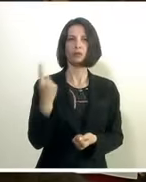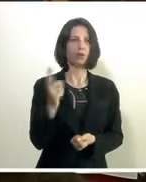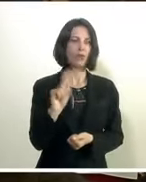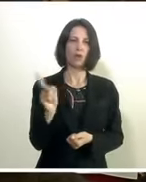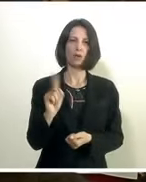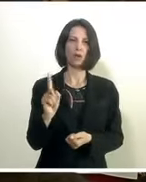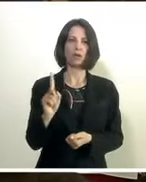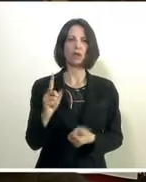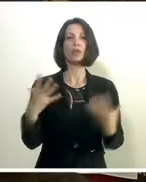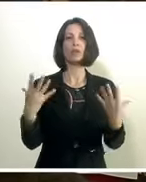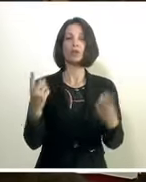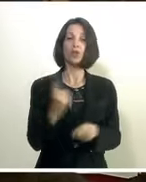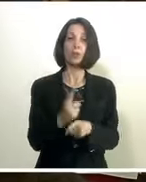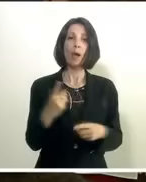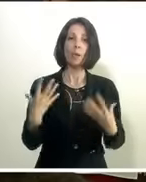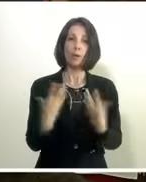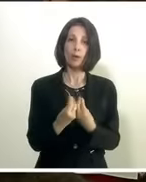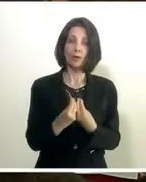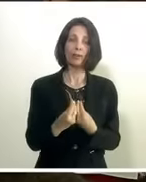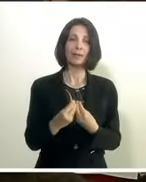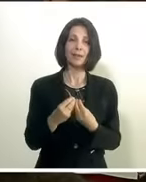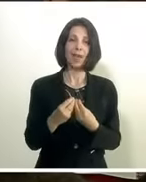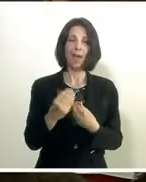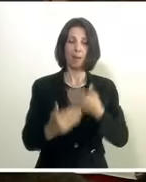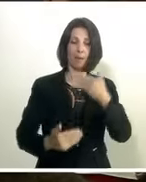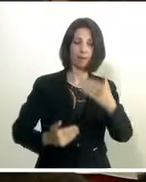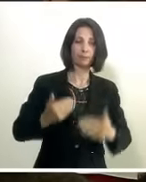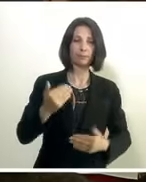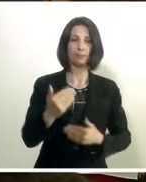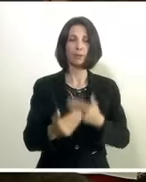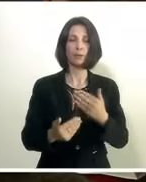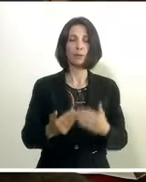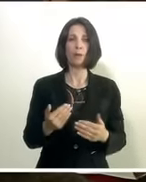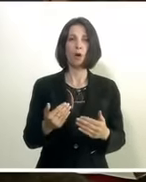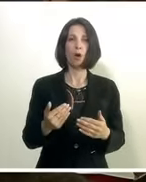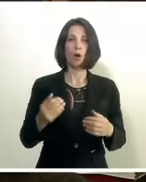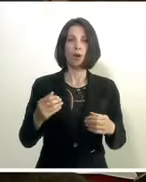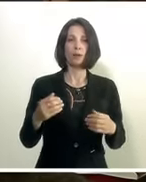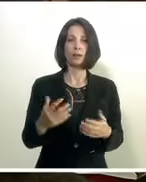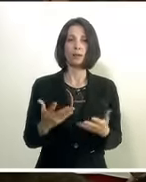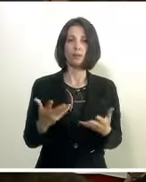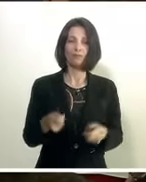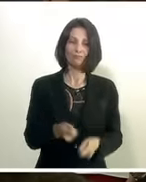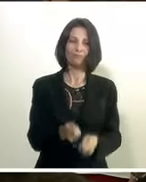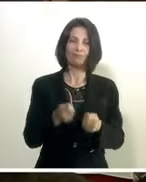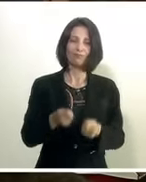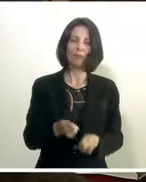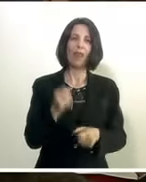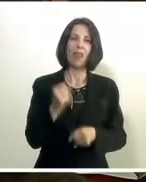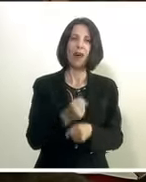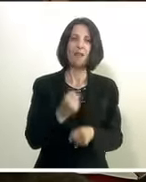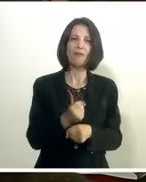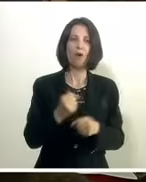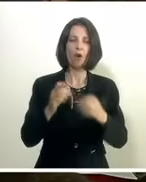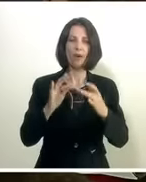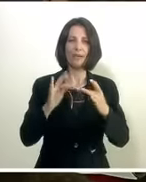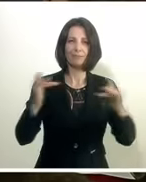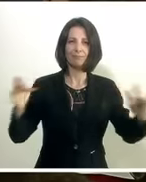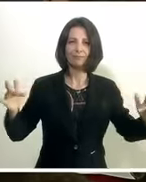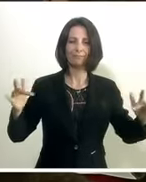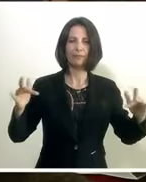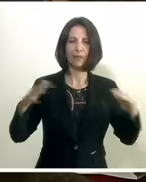andare insieme e stiamo cercando di incentivare i lavori in rete di sistema mettere a disposizione spazi